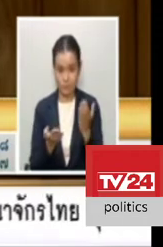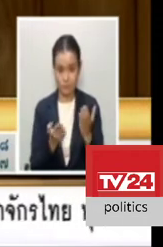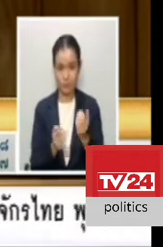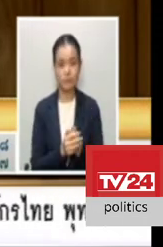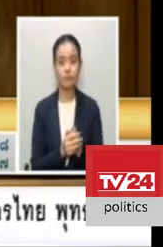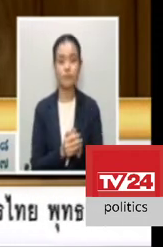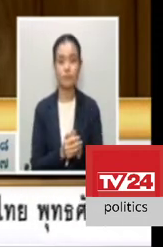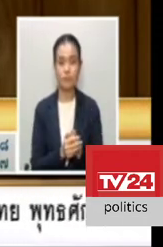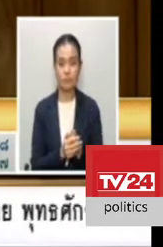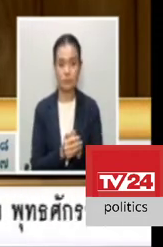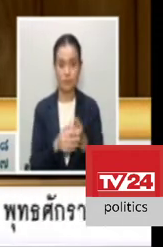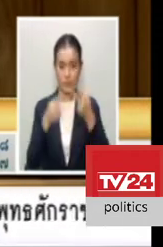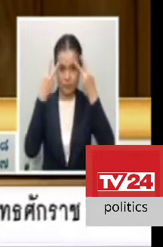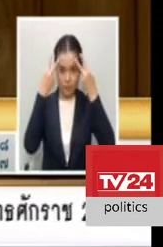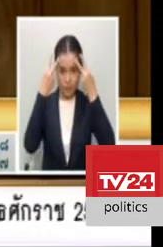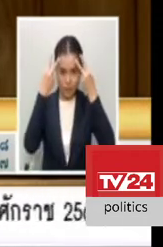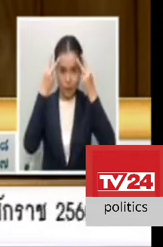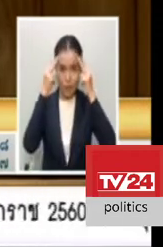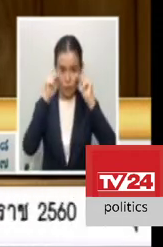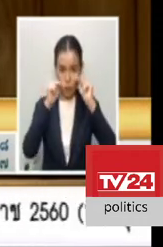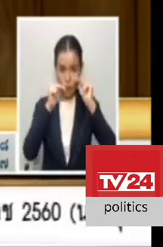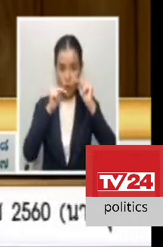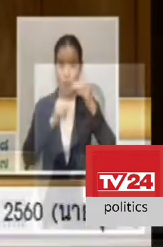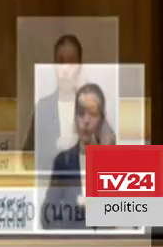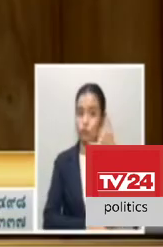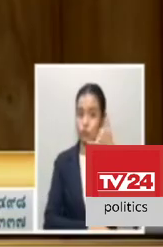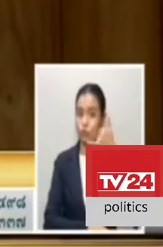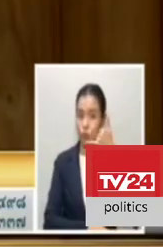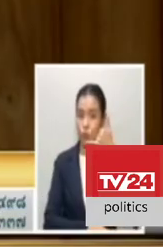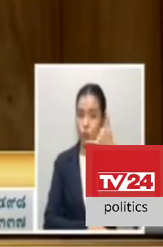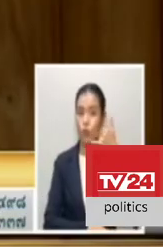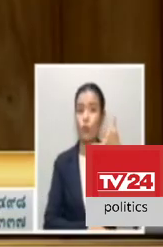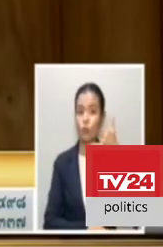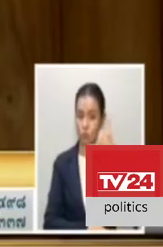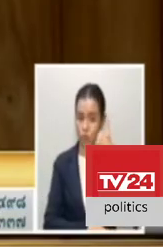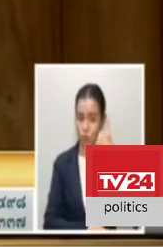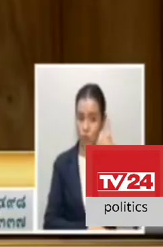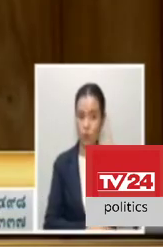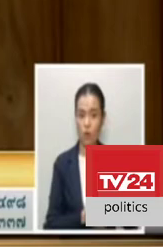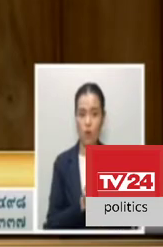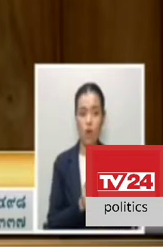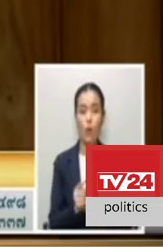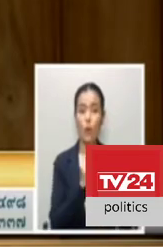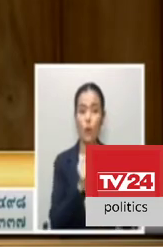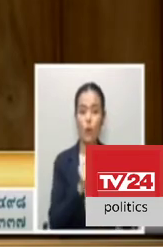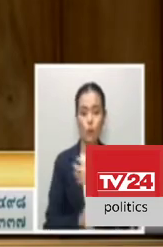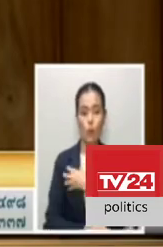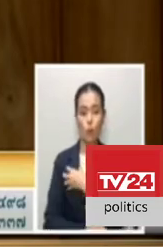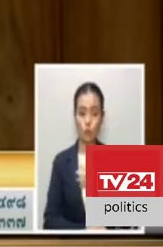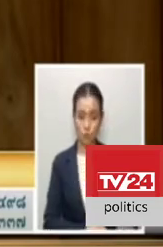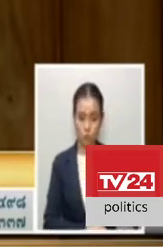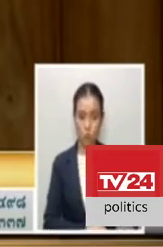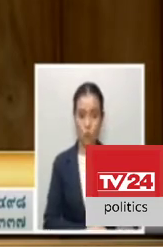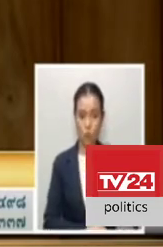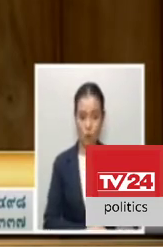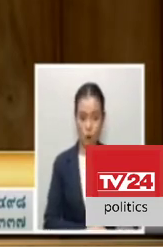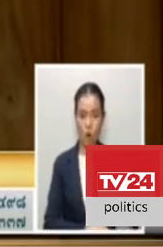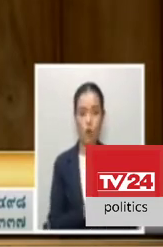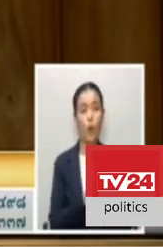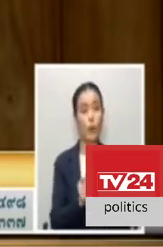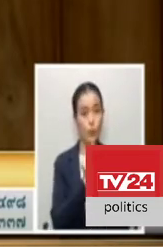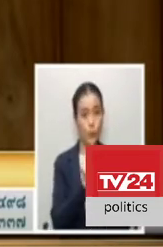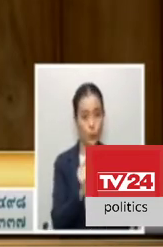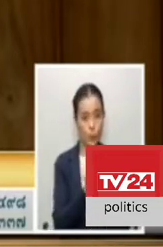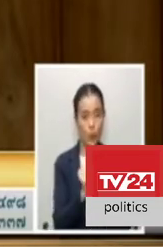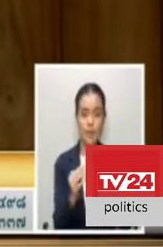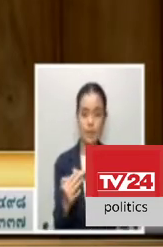ายกรัฐมนตรีทรูโดก็ขอโทรศัพท์มาหานะฮะก็ได้ติดต่อผ่านทูตของเขาแล้วก็ได้สุดมีการพูดกัน